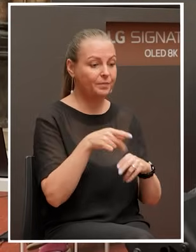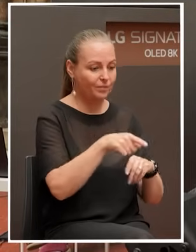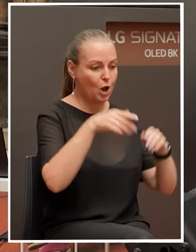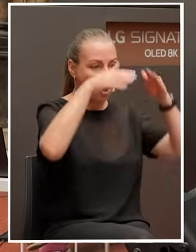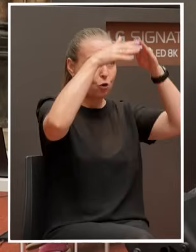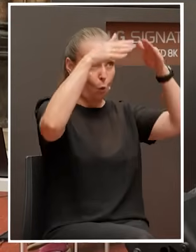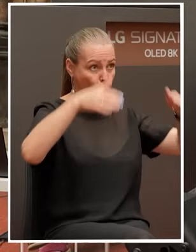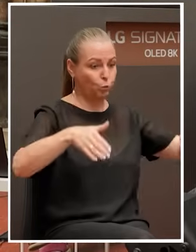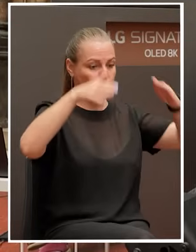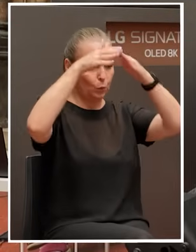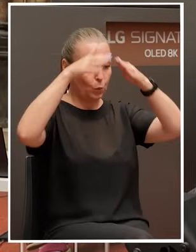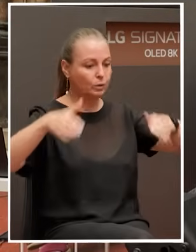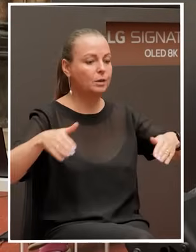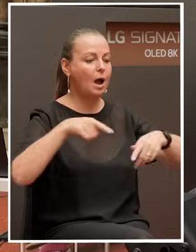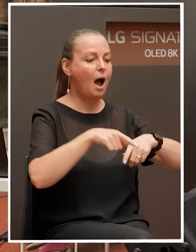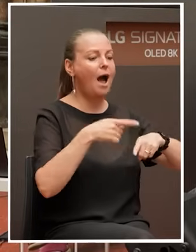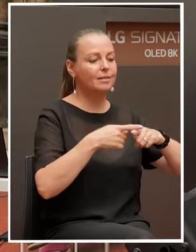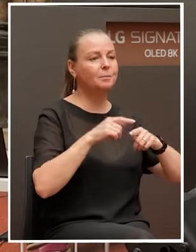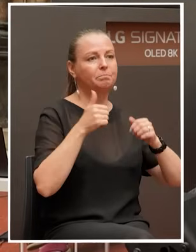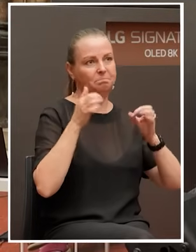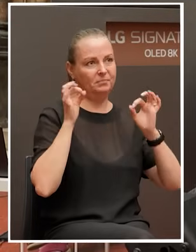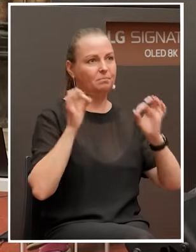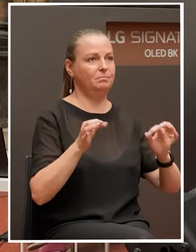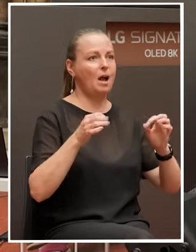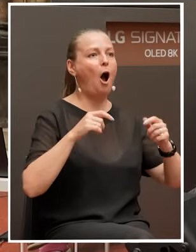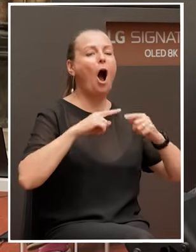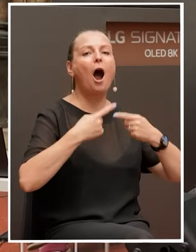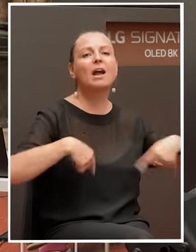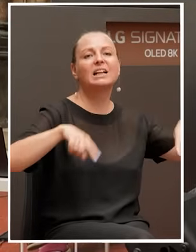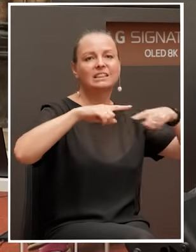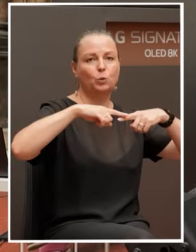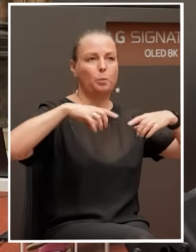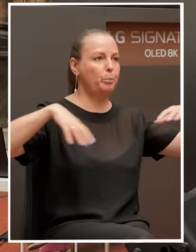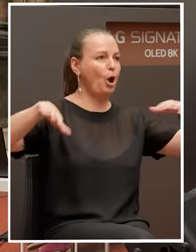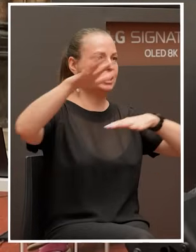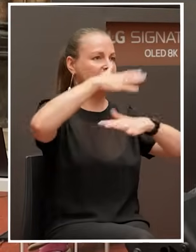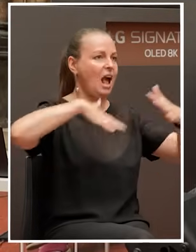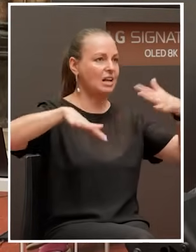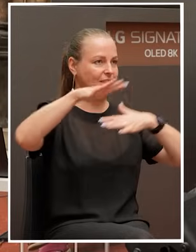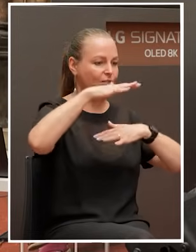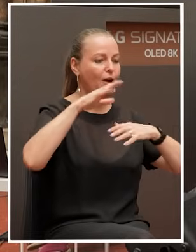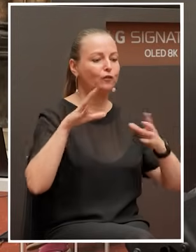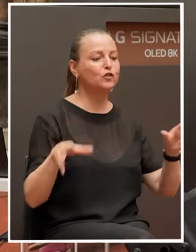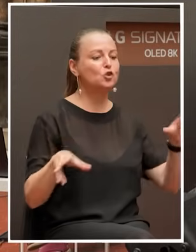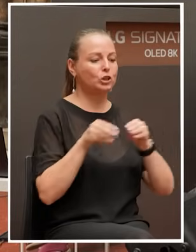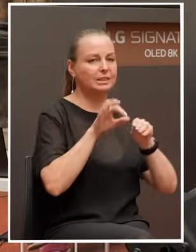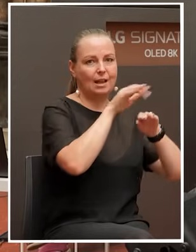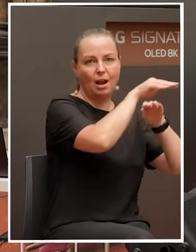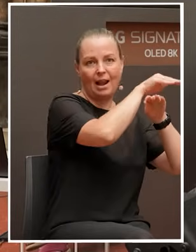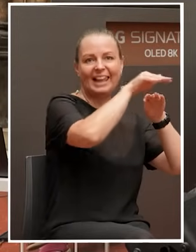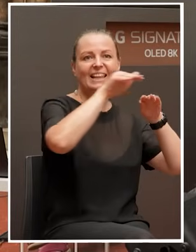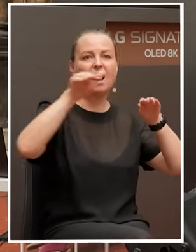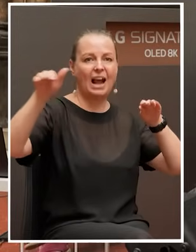конусы, они очень властно организуют пространство и в сочетании с линией горизонта, а в